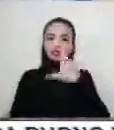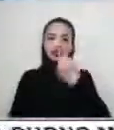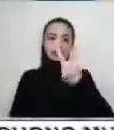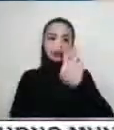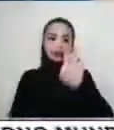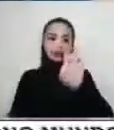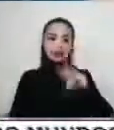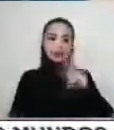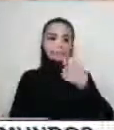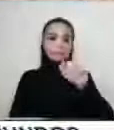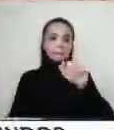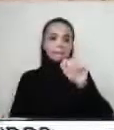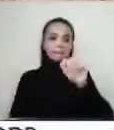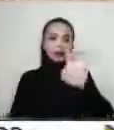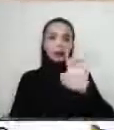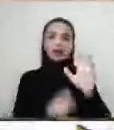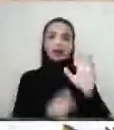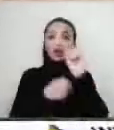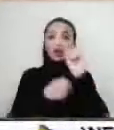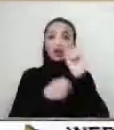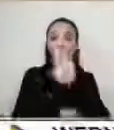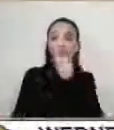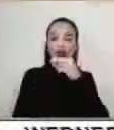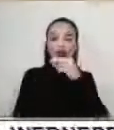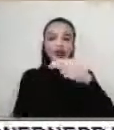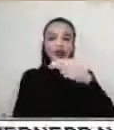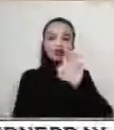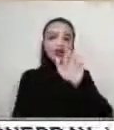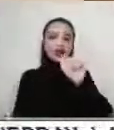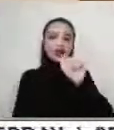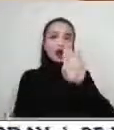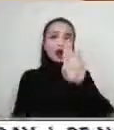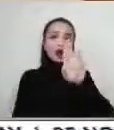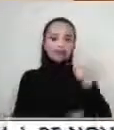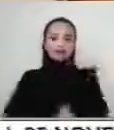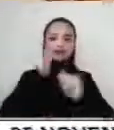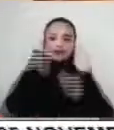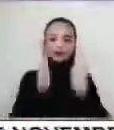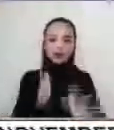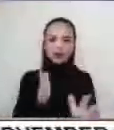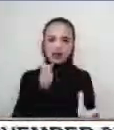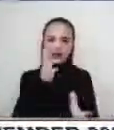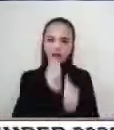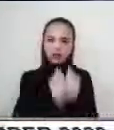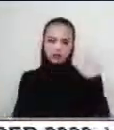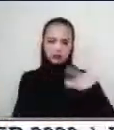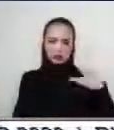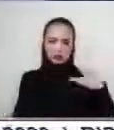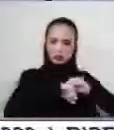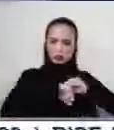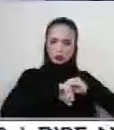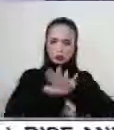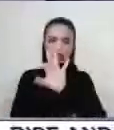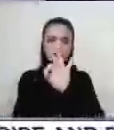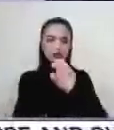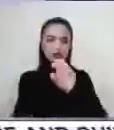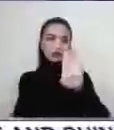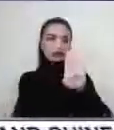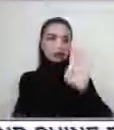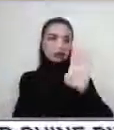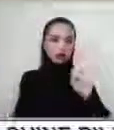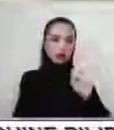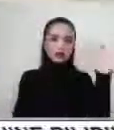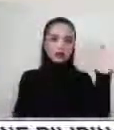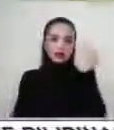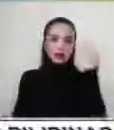Asia, gaya ni na Fei Ping Chang, Rachel, at Michelle Yeoh. Naging brand ambassador din si Heart